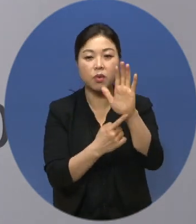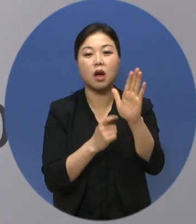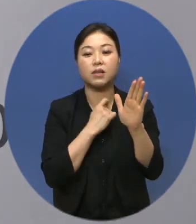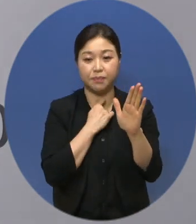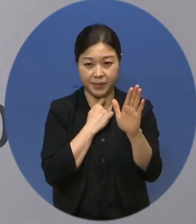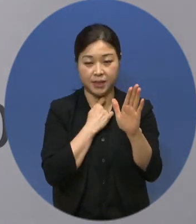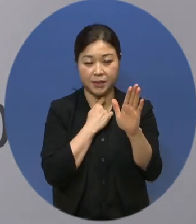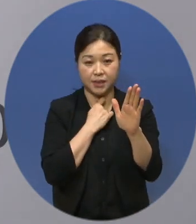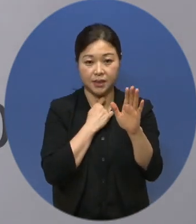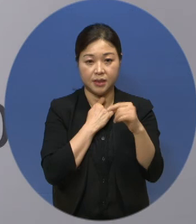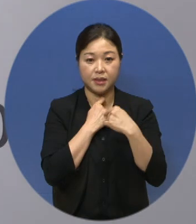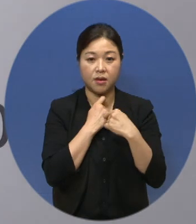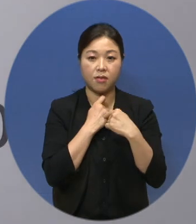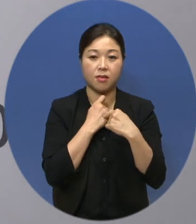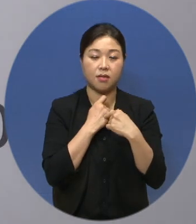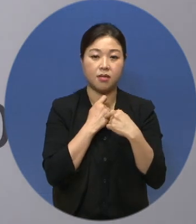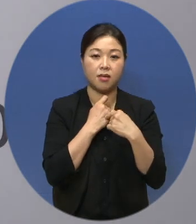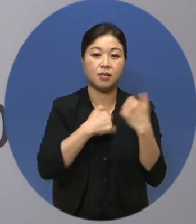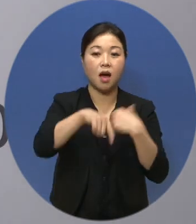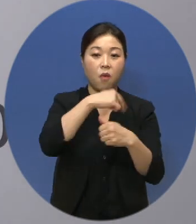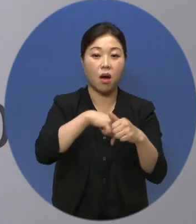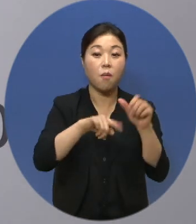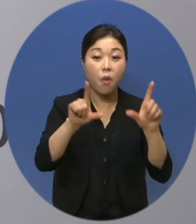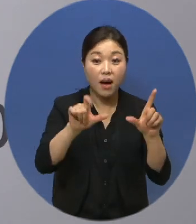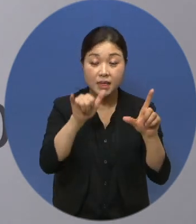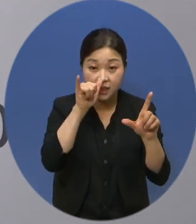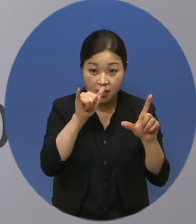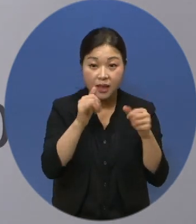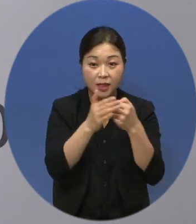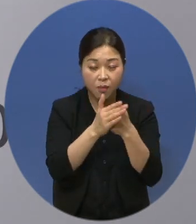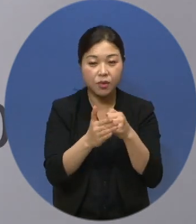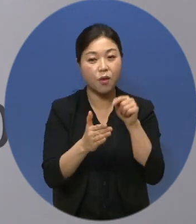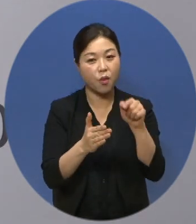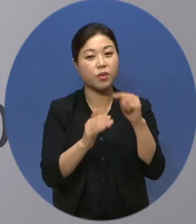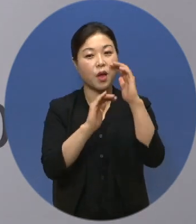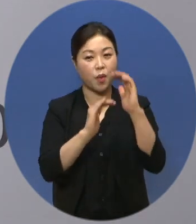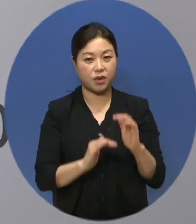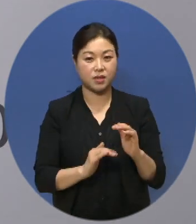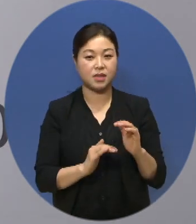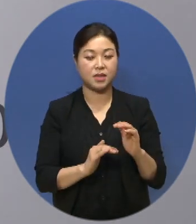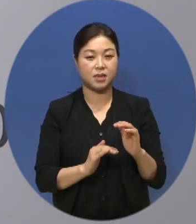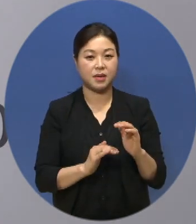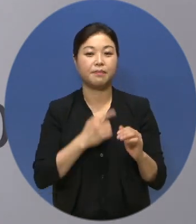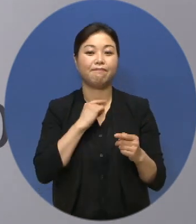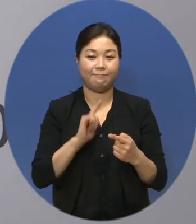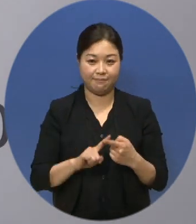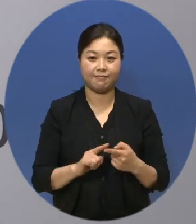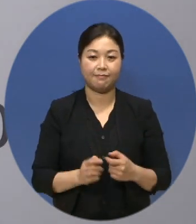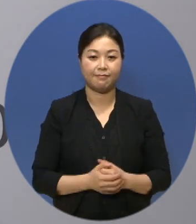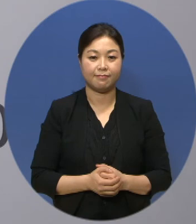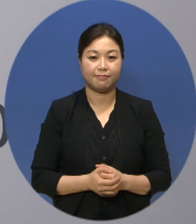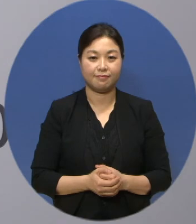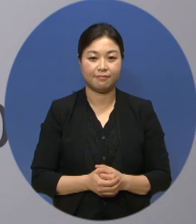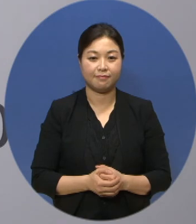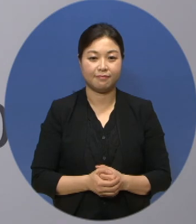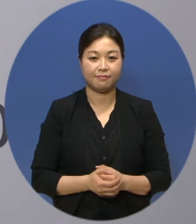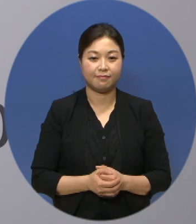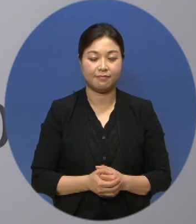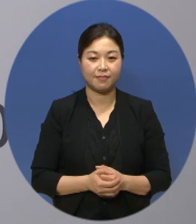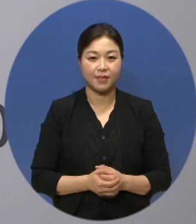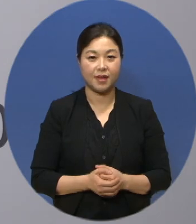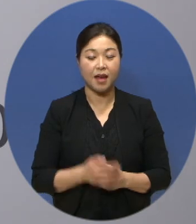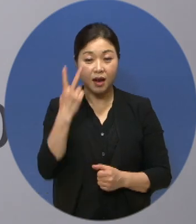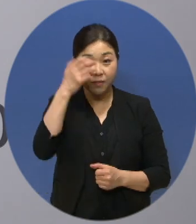그런 장면들을 굳이 넣은 거기 때문에 그 장면을 저는 이제 넣고 싶고 제가 여기 GV니까 한 가지